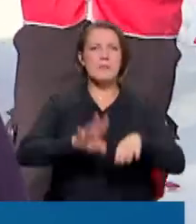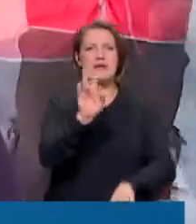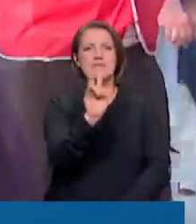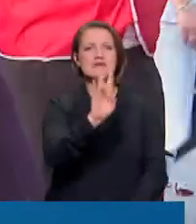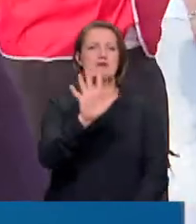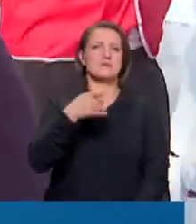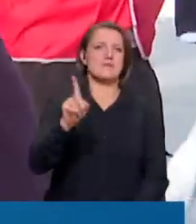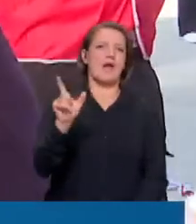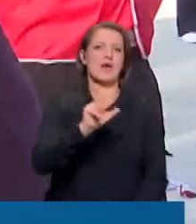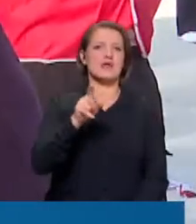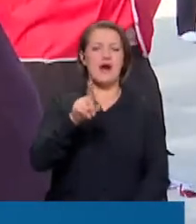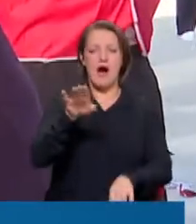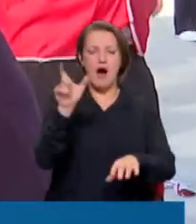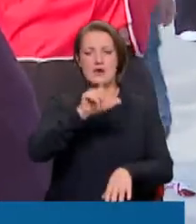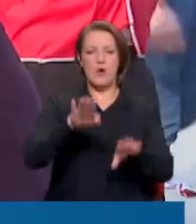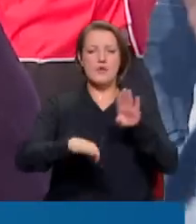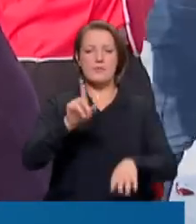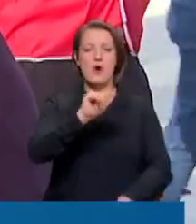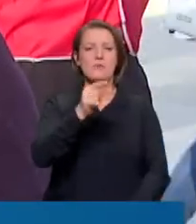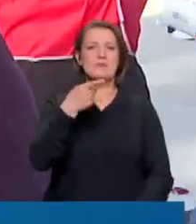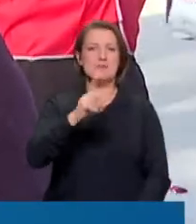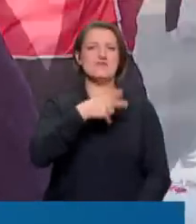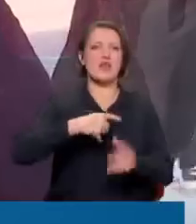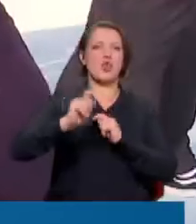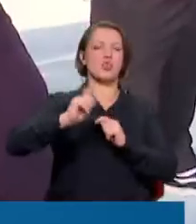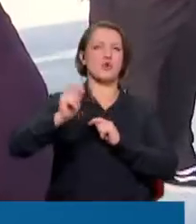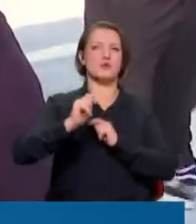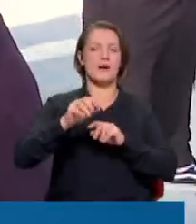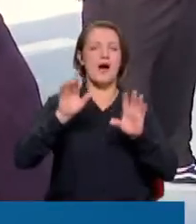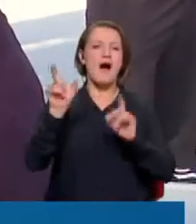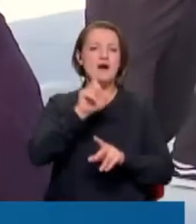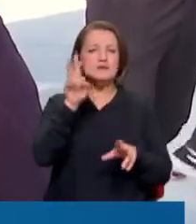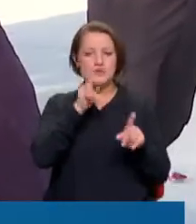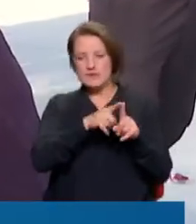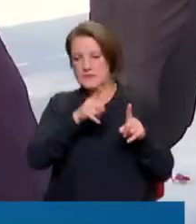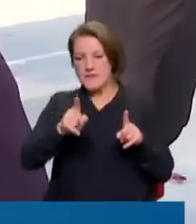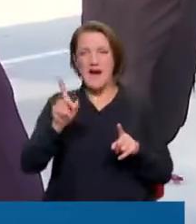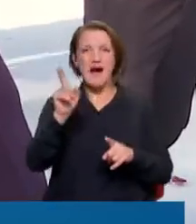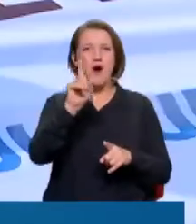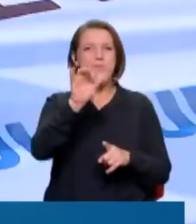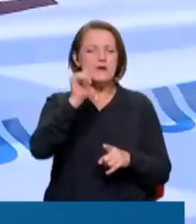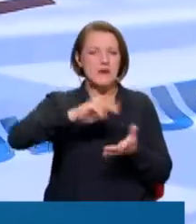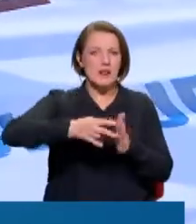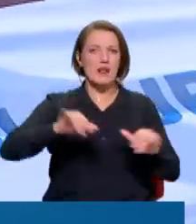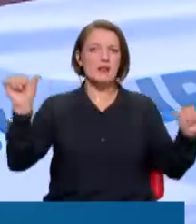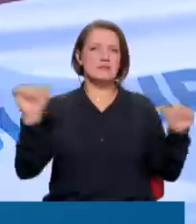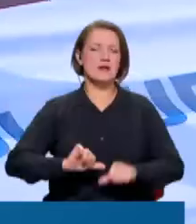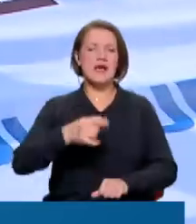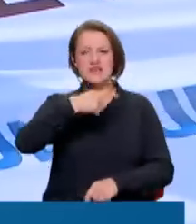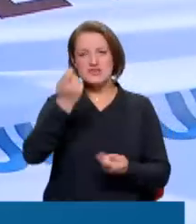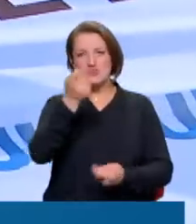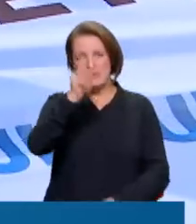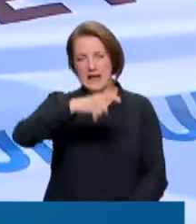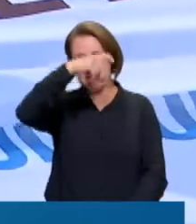civarında aylık Yani aylık ortalama 11.000 L civarı bir vergi ödüyoruz bırakın ay sonunu ayın ortasını bile getiremiyoruz işçiler emekçiler